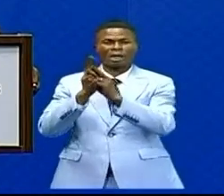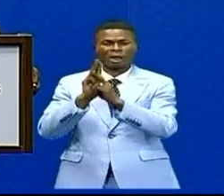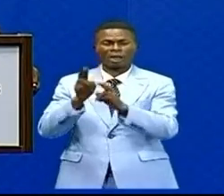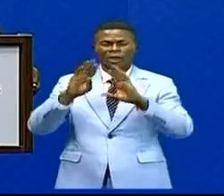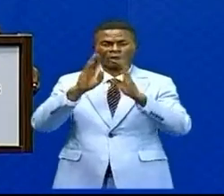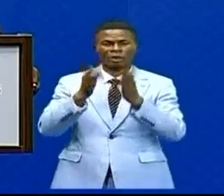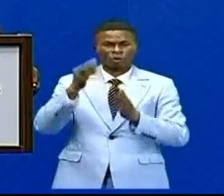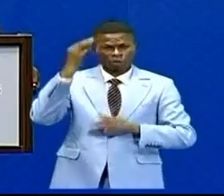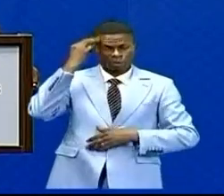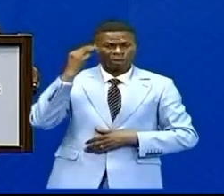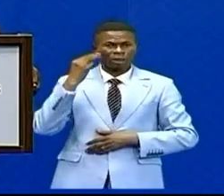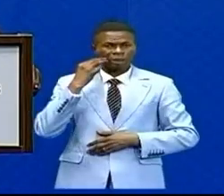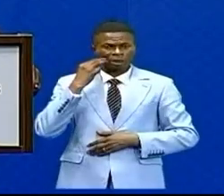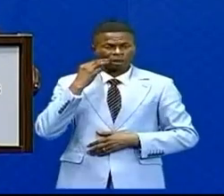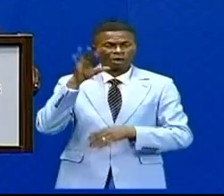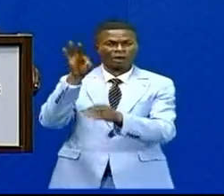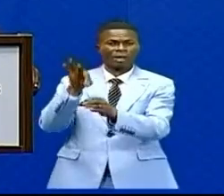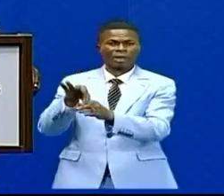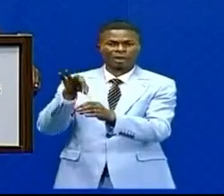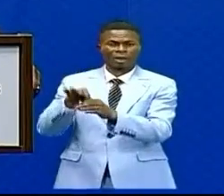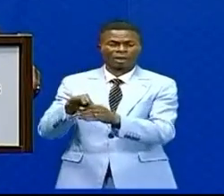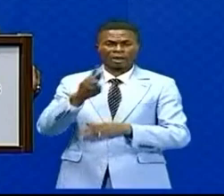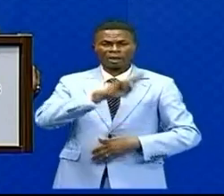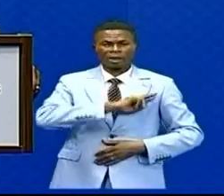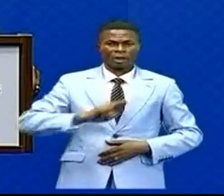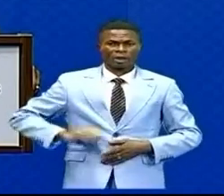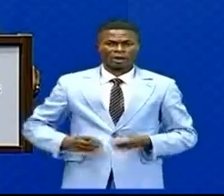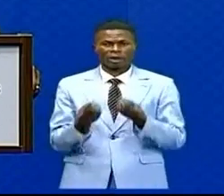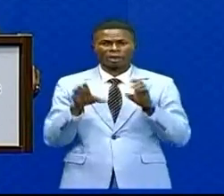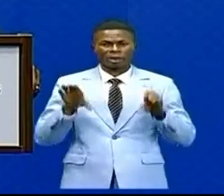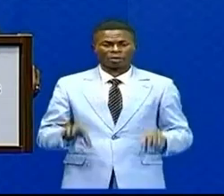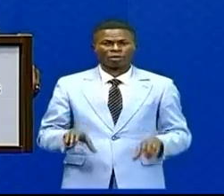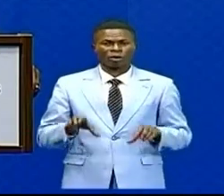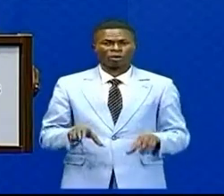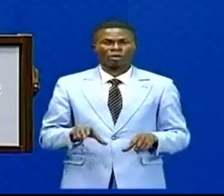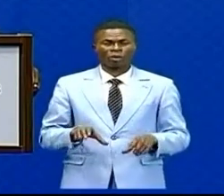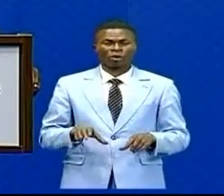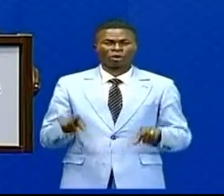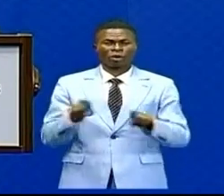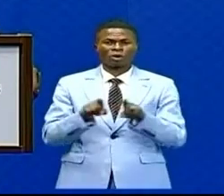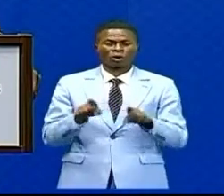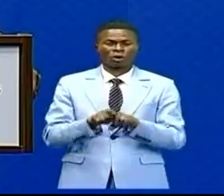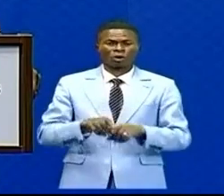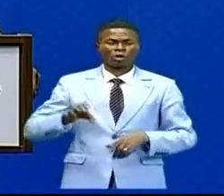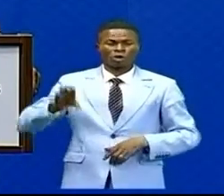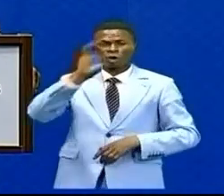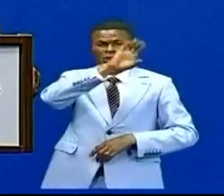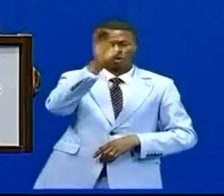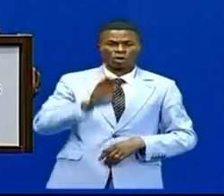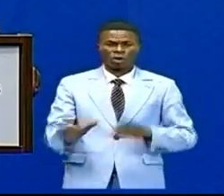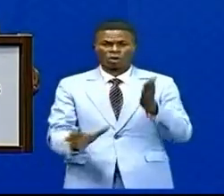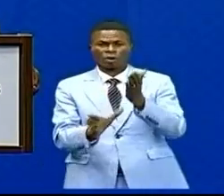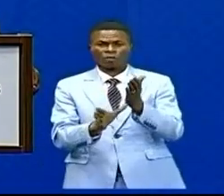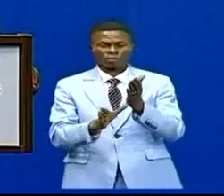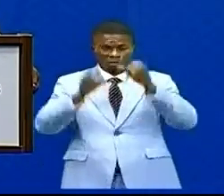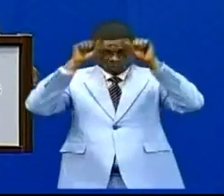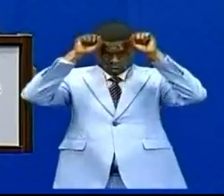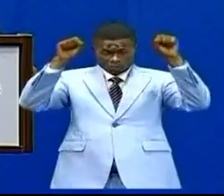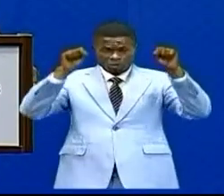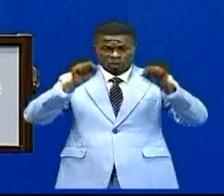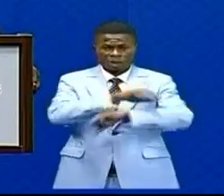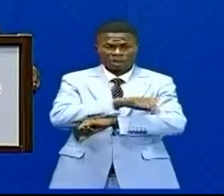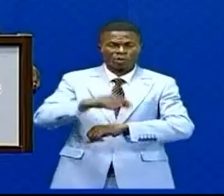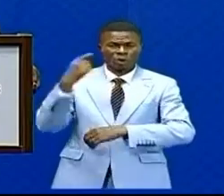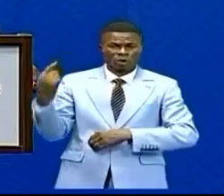Conseil l'élection de la République démocratique du Congo comme commissaire et vice-présidente du bureau